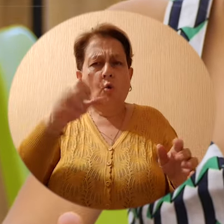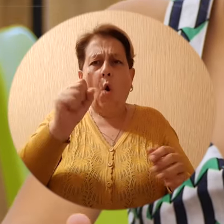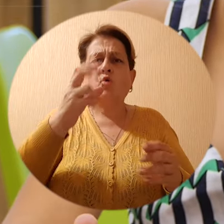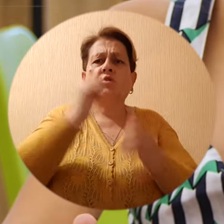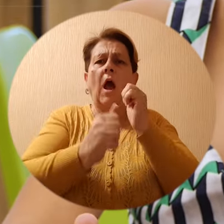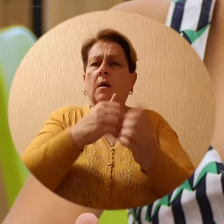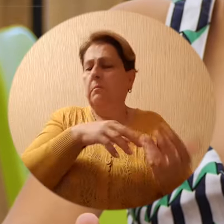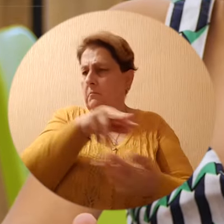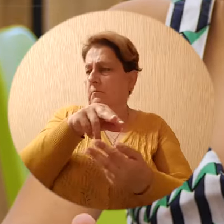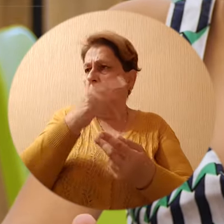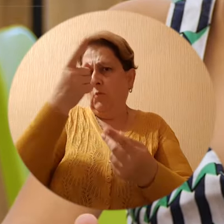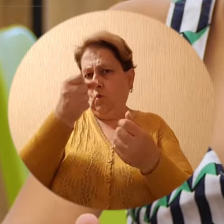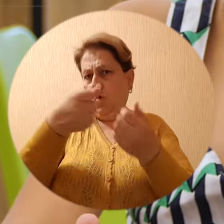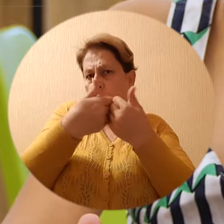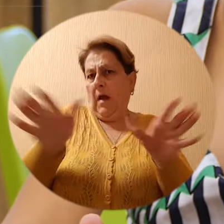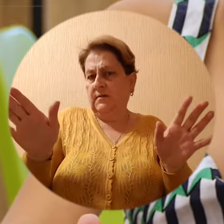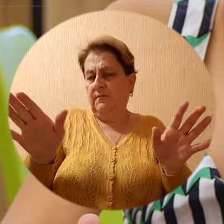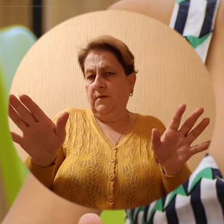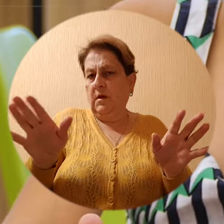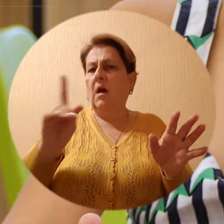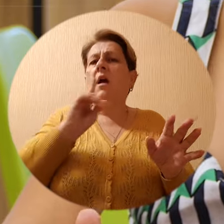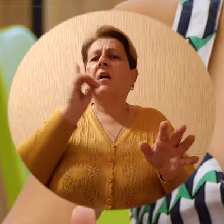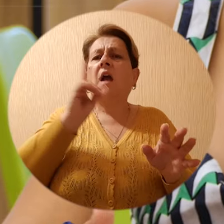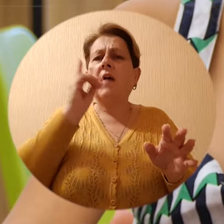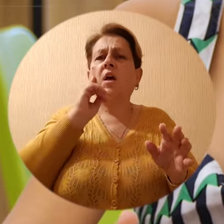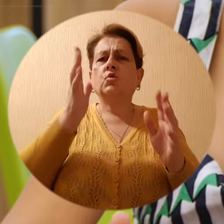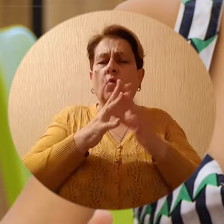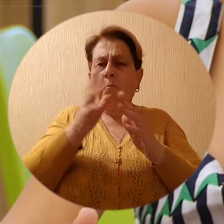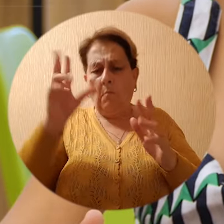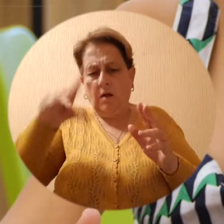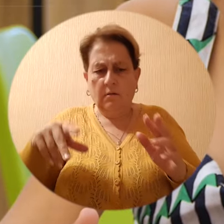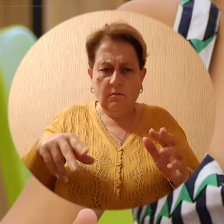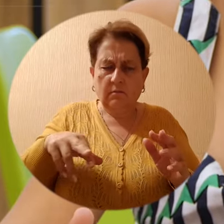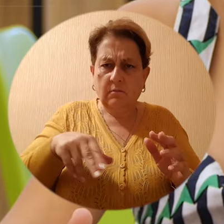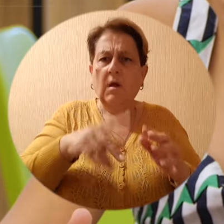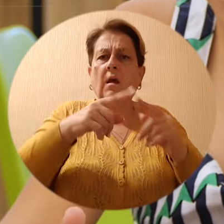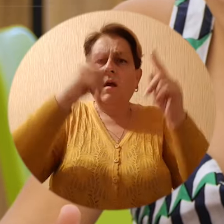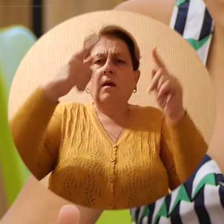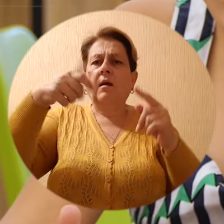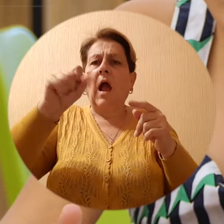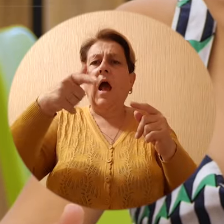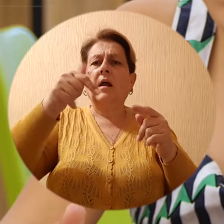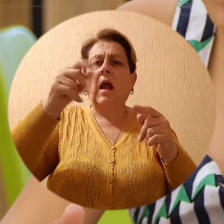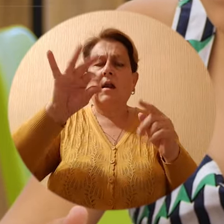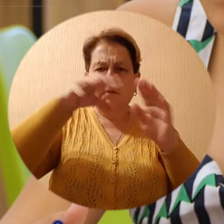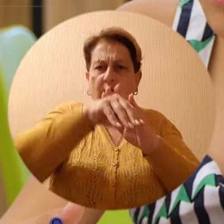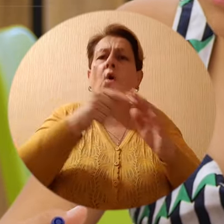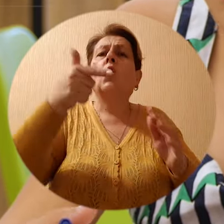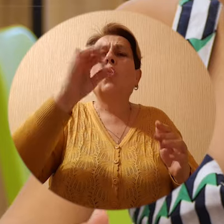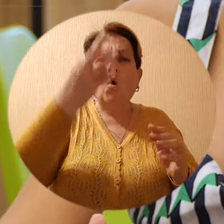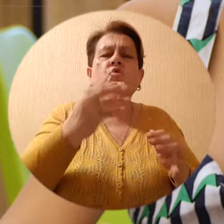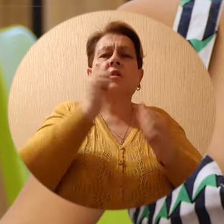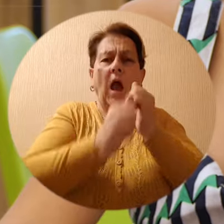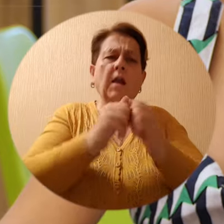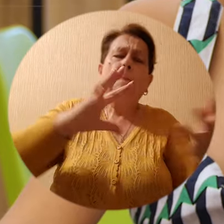քարը պտտվեց ու մի դուռ բացվեց, կանաչ չուխայով ծերուկը մտավ լեռնային քարանձավը և ասաց.